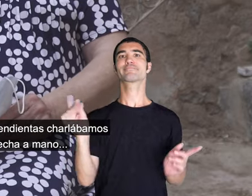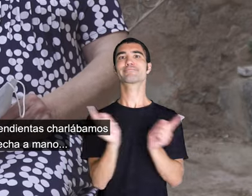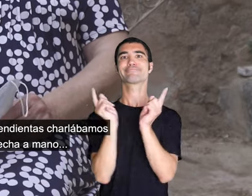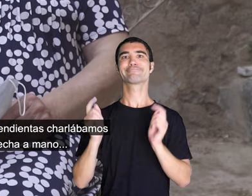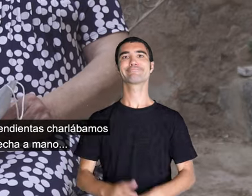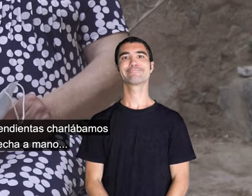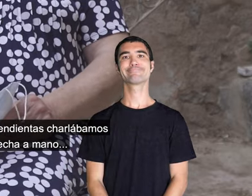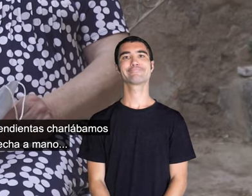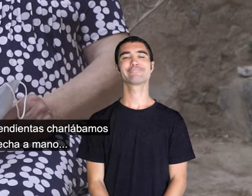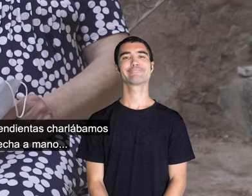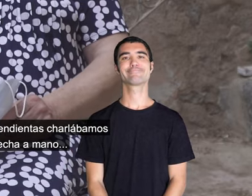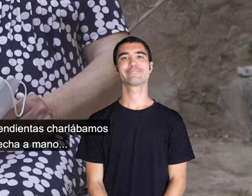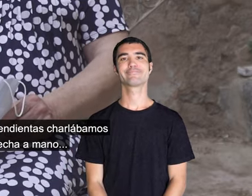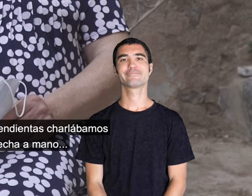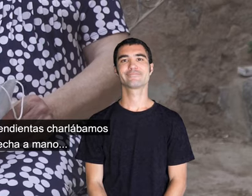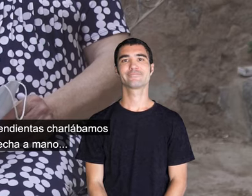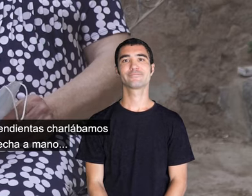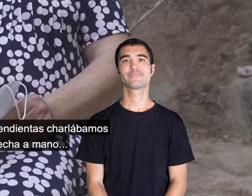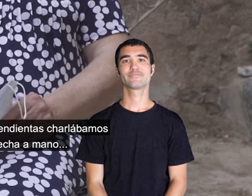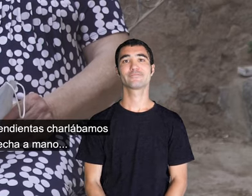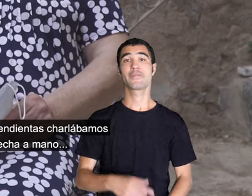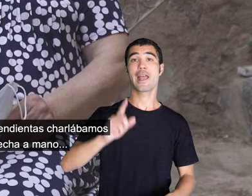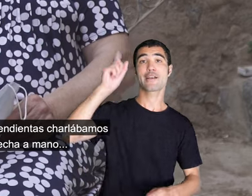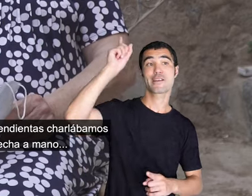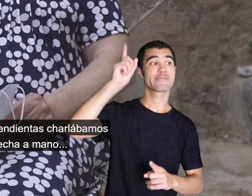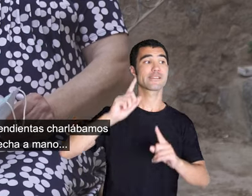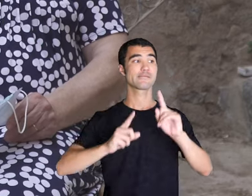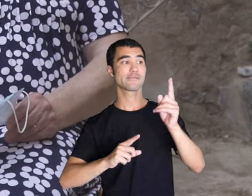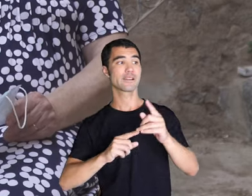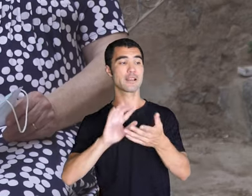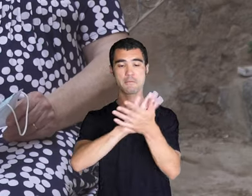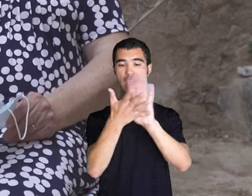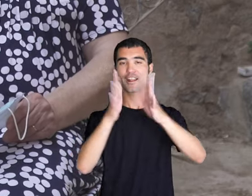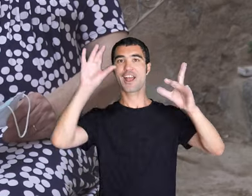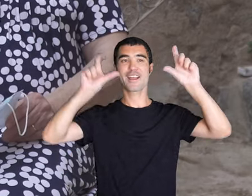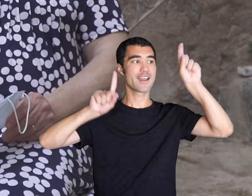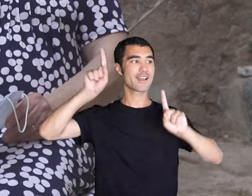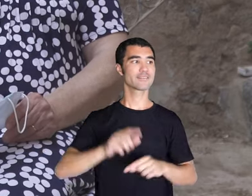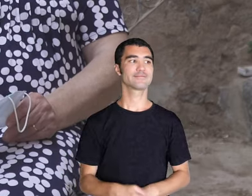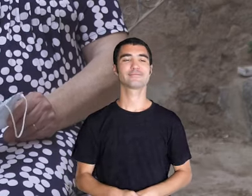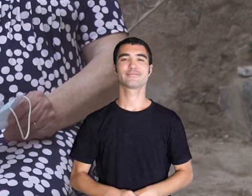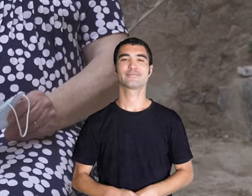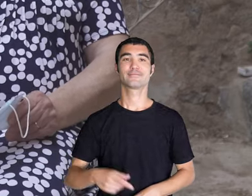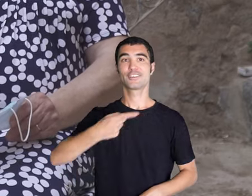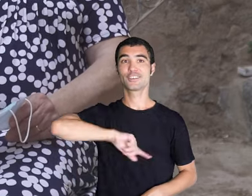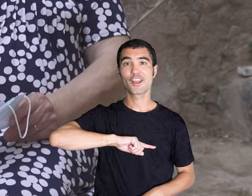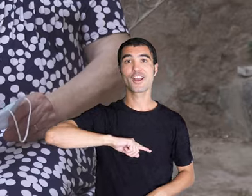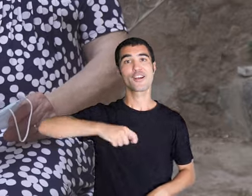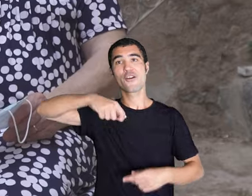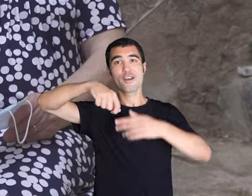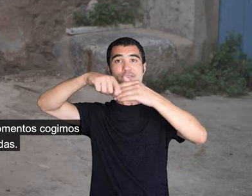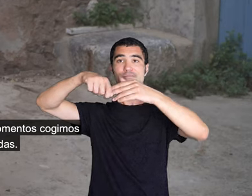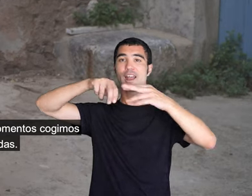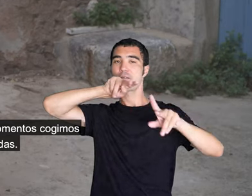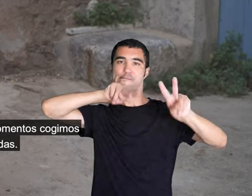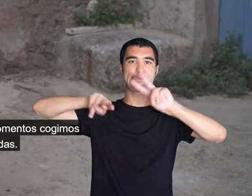sí, no, però... I feta la maixina, i feta mà, i quantos sí. D'aquests... Els empantinàvem en els turistes.